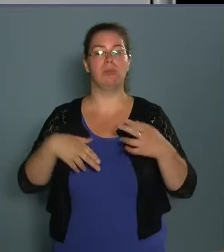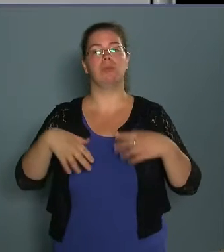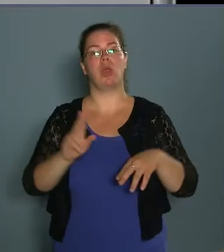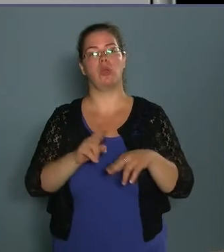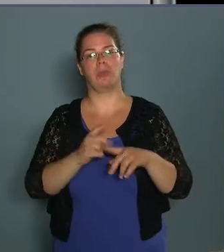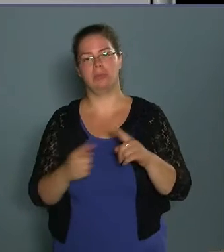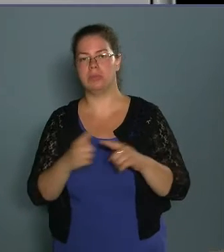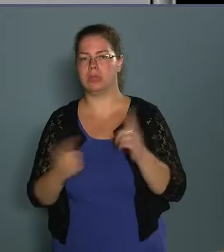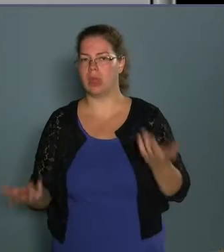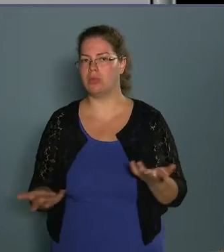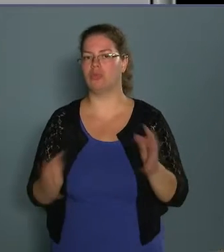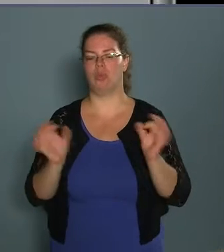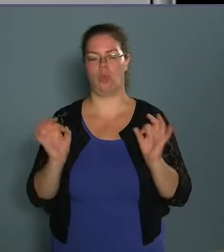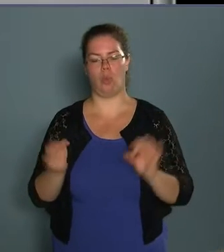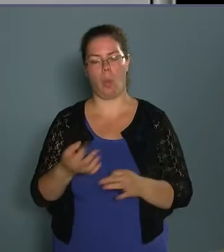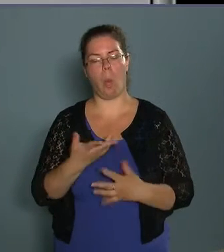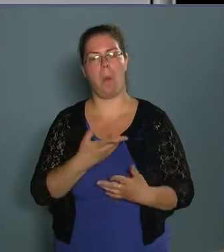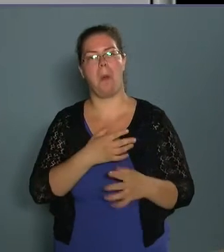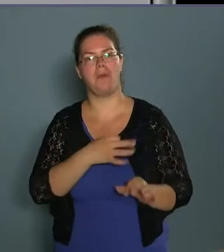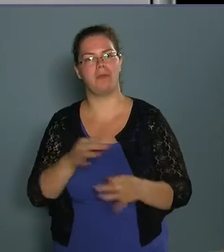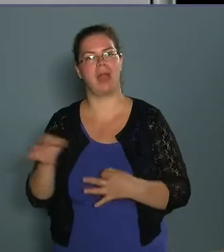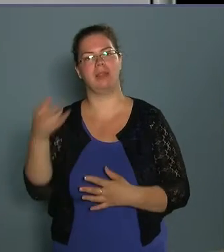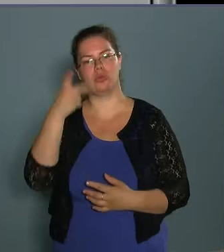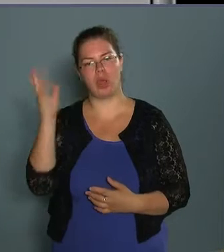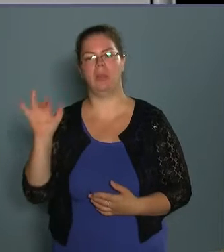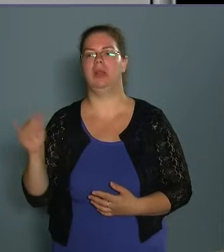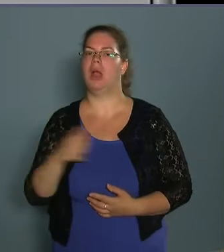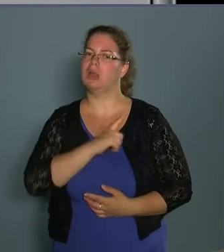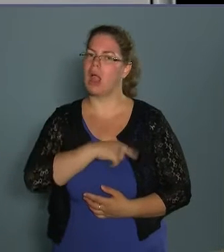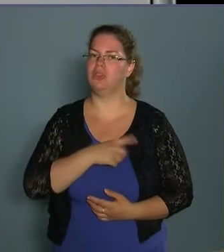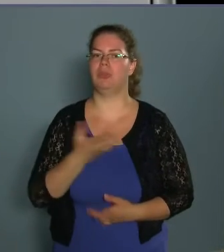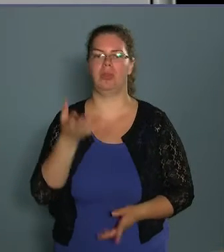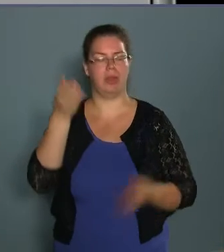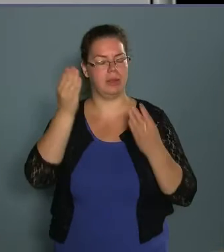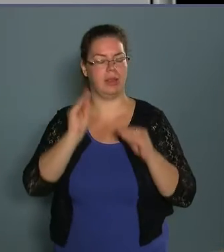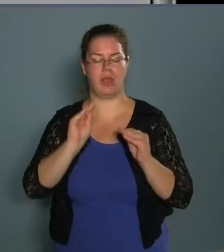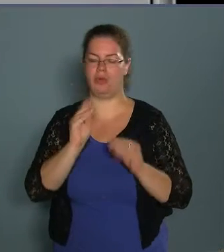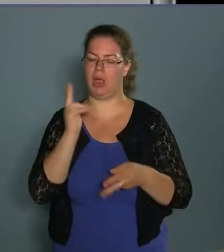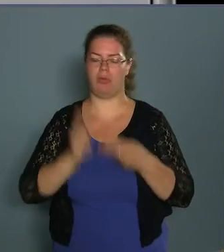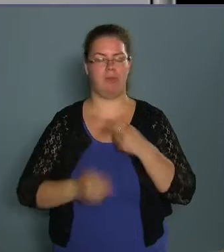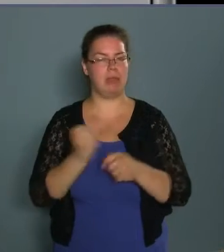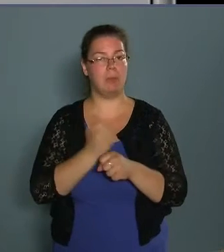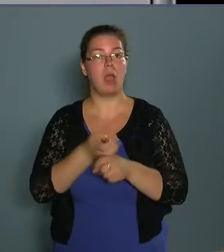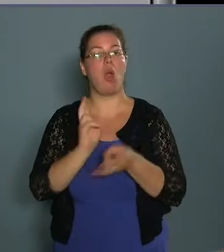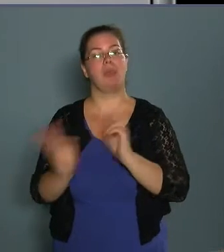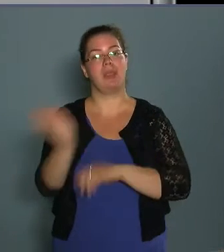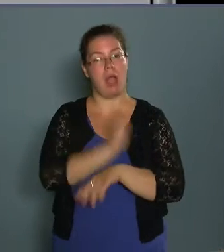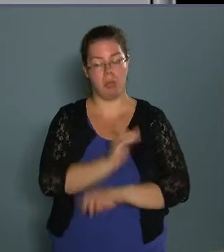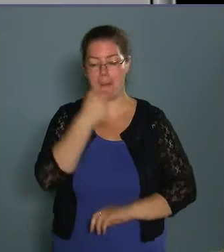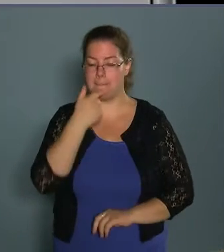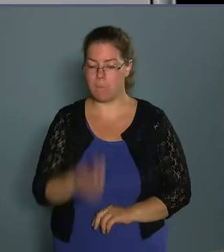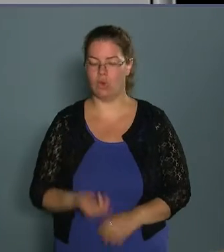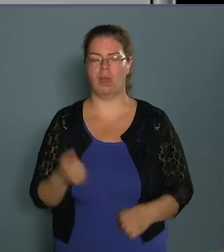részük szakmailag jól felkészült, lelkiismeretes és tisztességgel végzi a munkáját. Ahogy az előbb